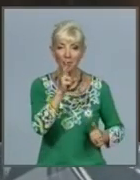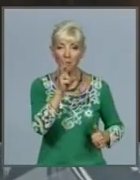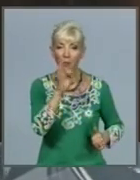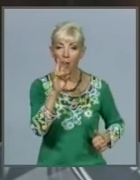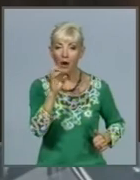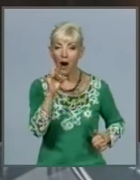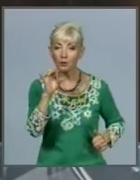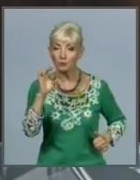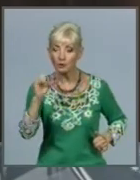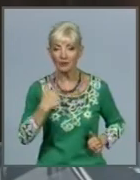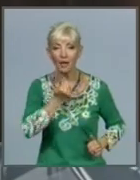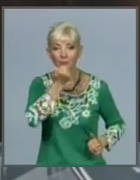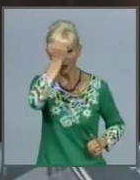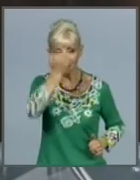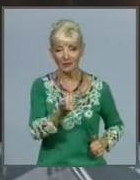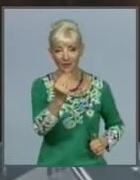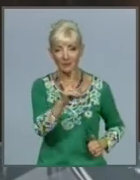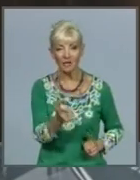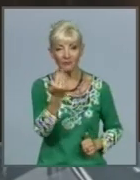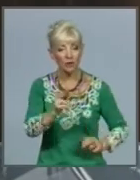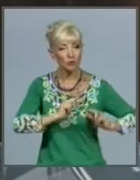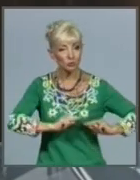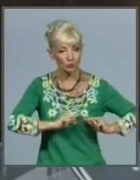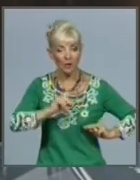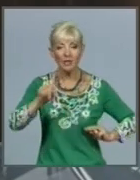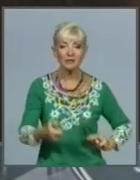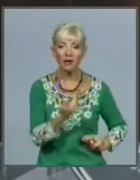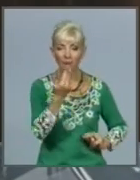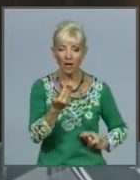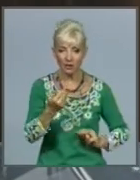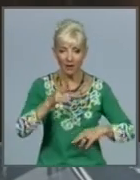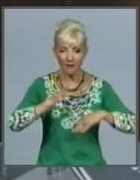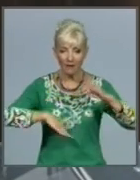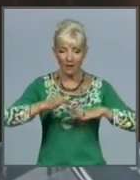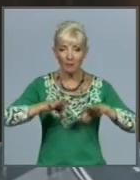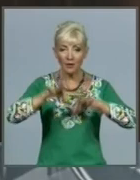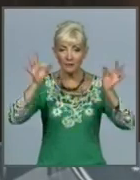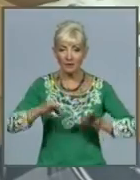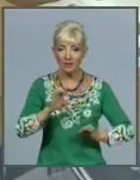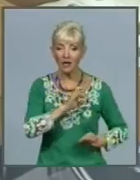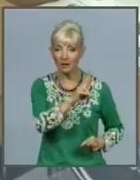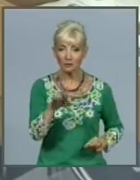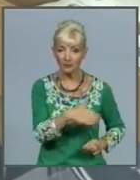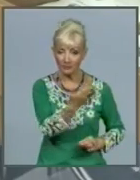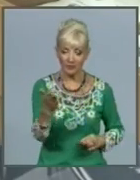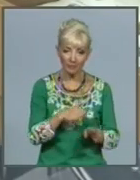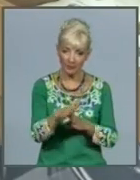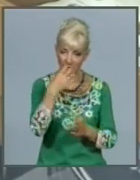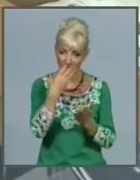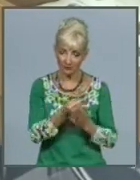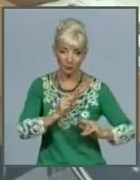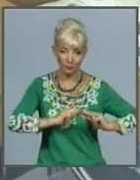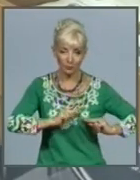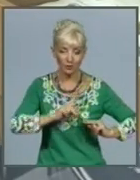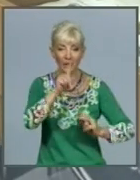труд, за ваш профессионализм, с которым вы выполняете свои обязанности. Лише за останні 5